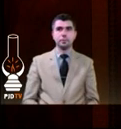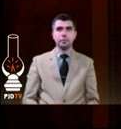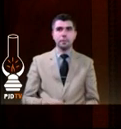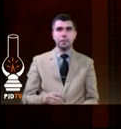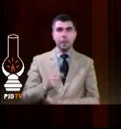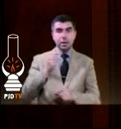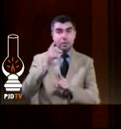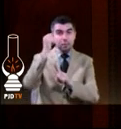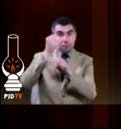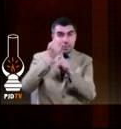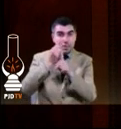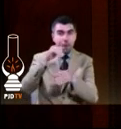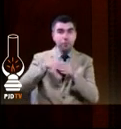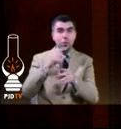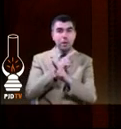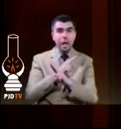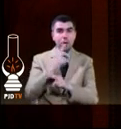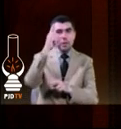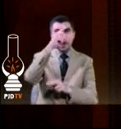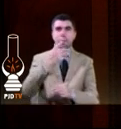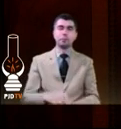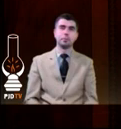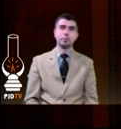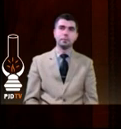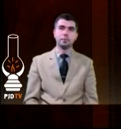هذا الاصلاح صعيب،